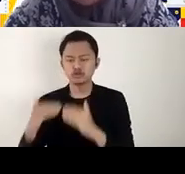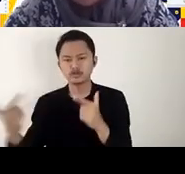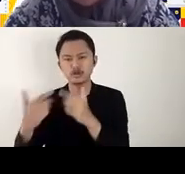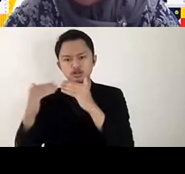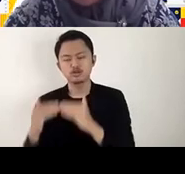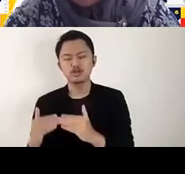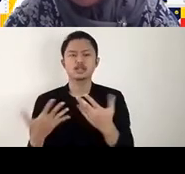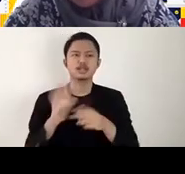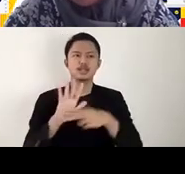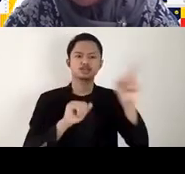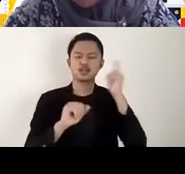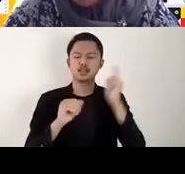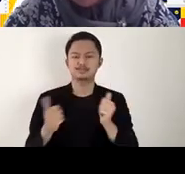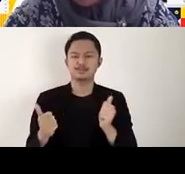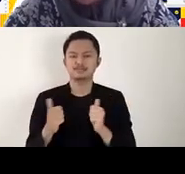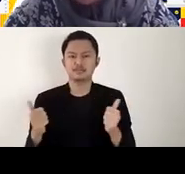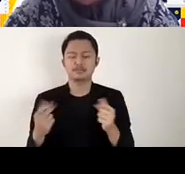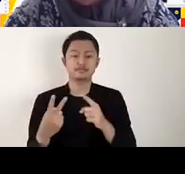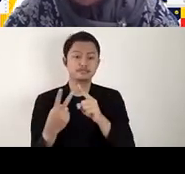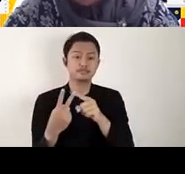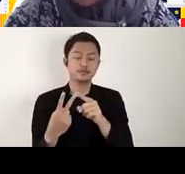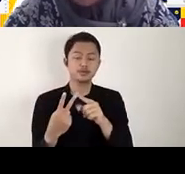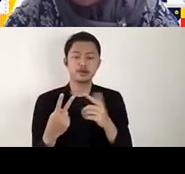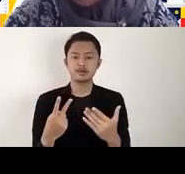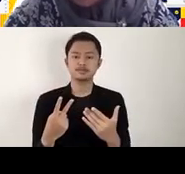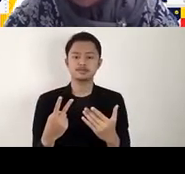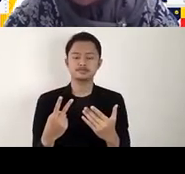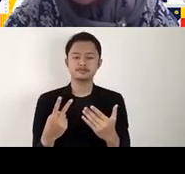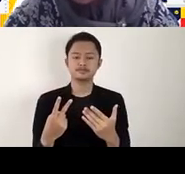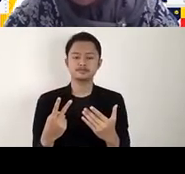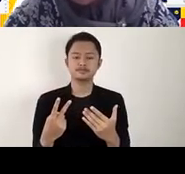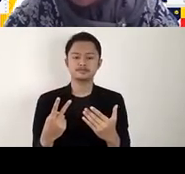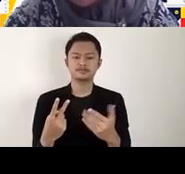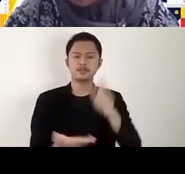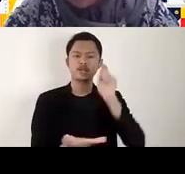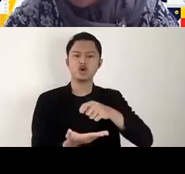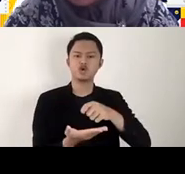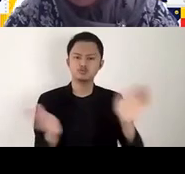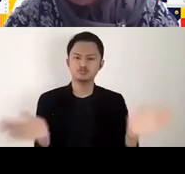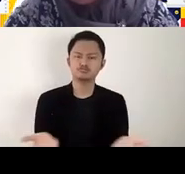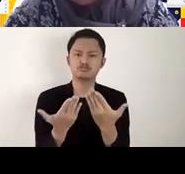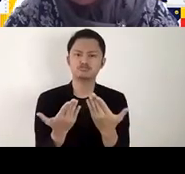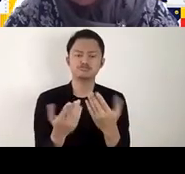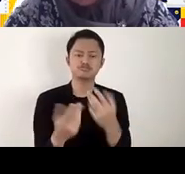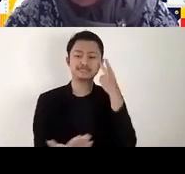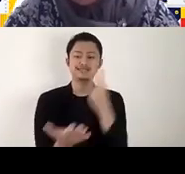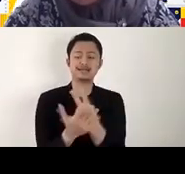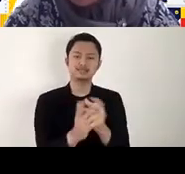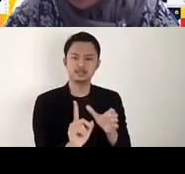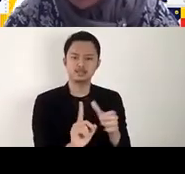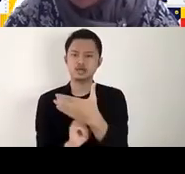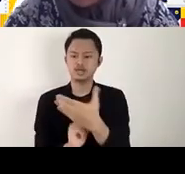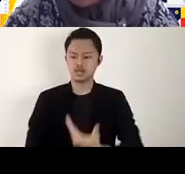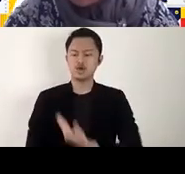nasional kemudian pilar kedua adalah penegakan hukum perlindungan saksi dan korban serta